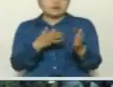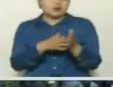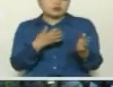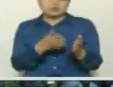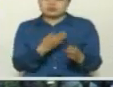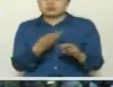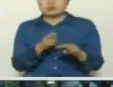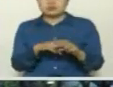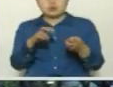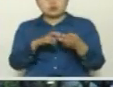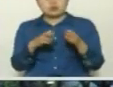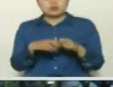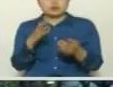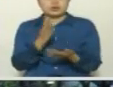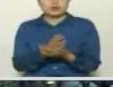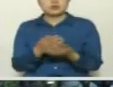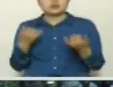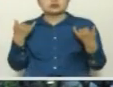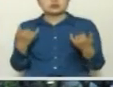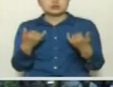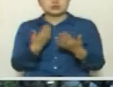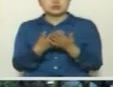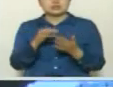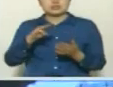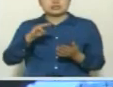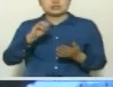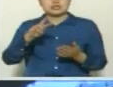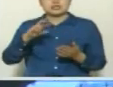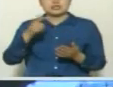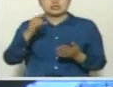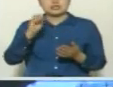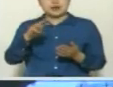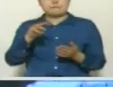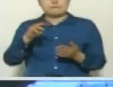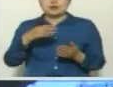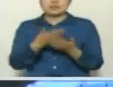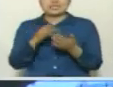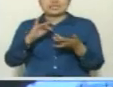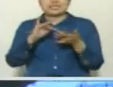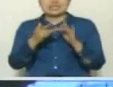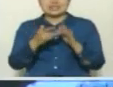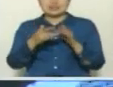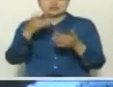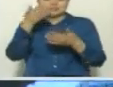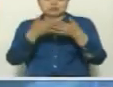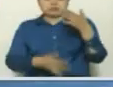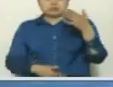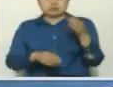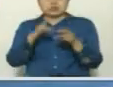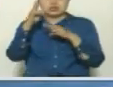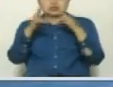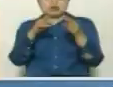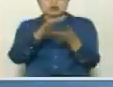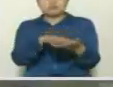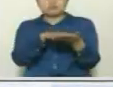проблемы. Так, один из пользователей площадки телеграм-канала Акима области интересуется поливом деревьев в 29-м микрорайоне